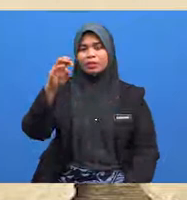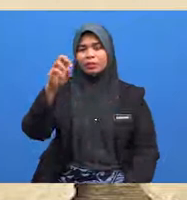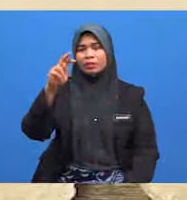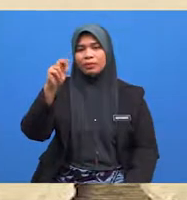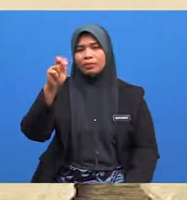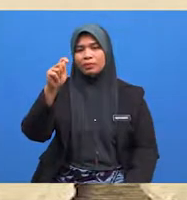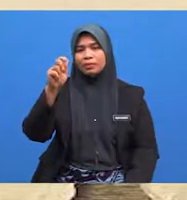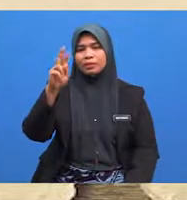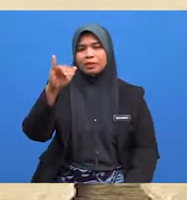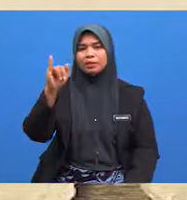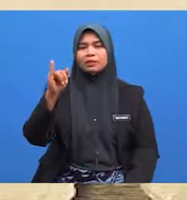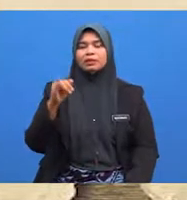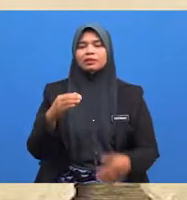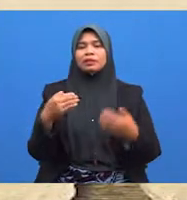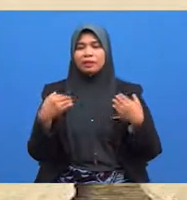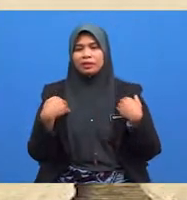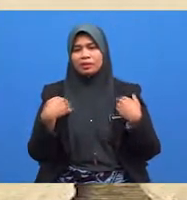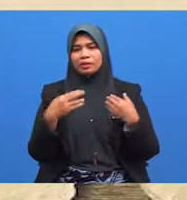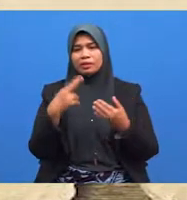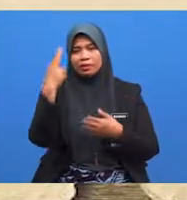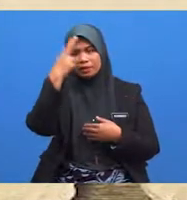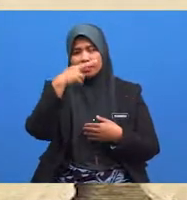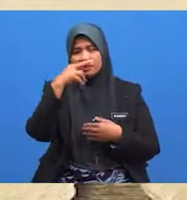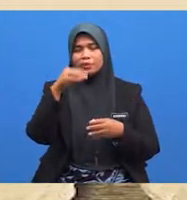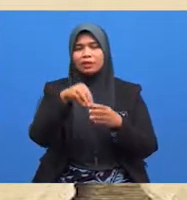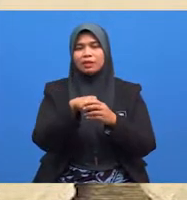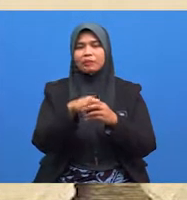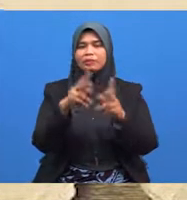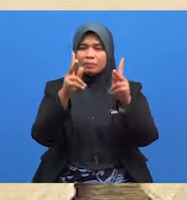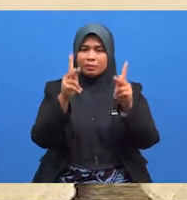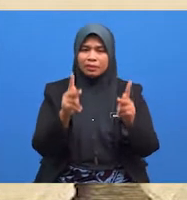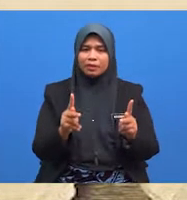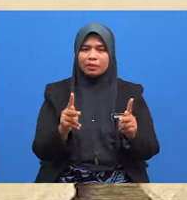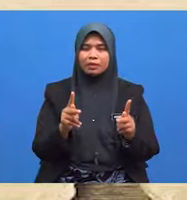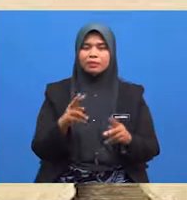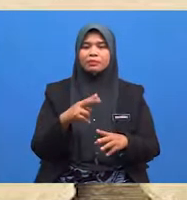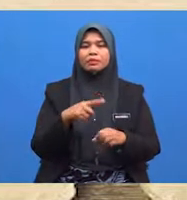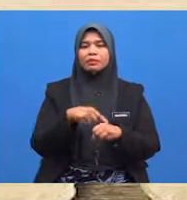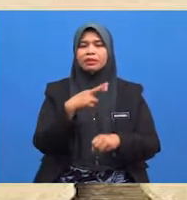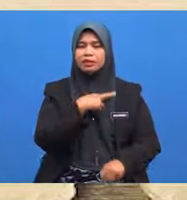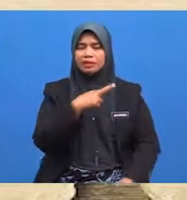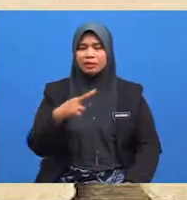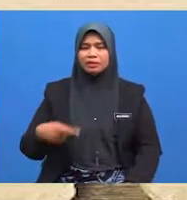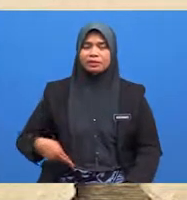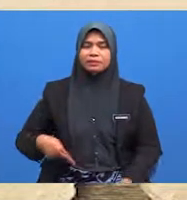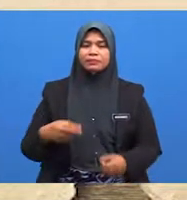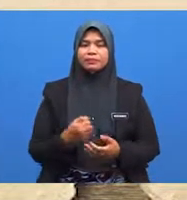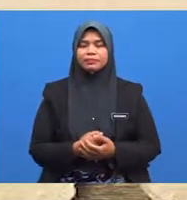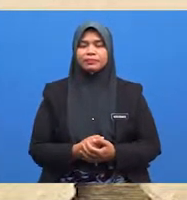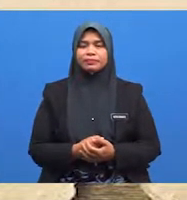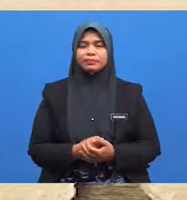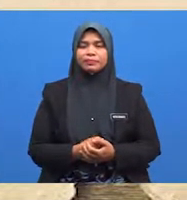bidang kaligrafi. Ukiran geometri merupakan antara motif yang terdapat ke